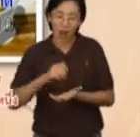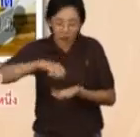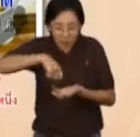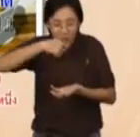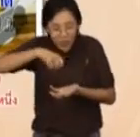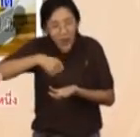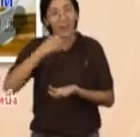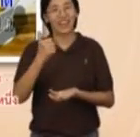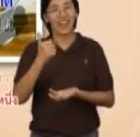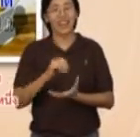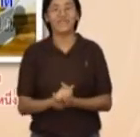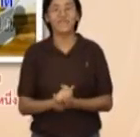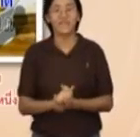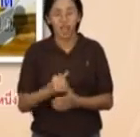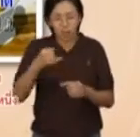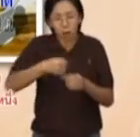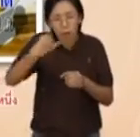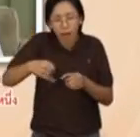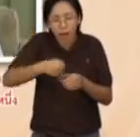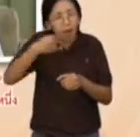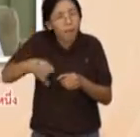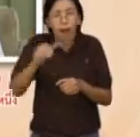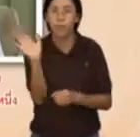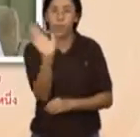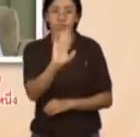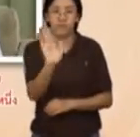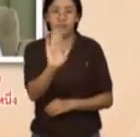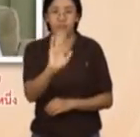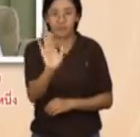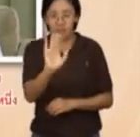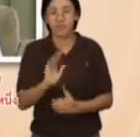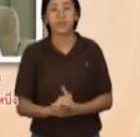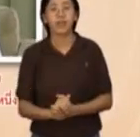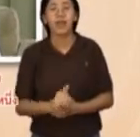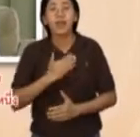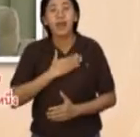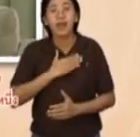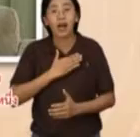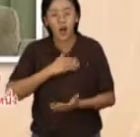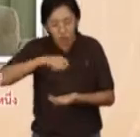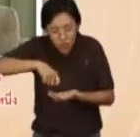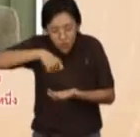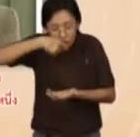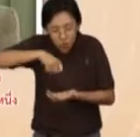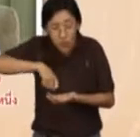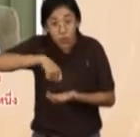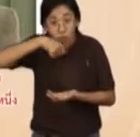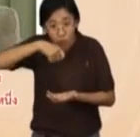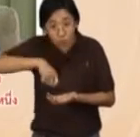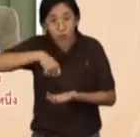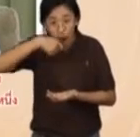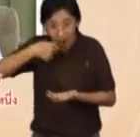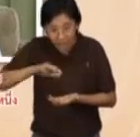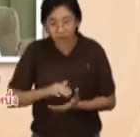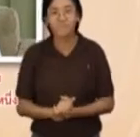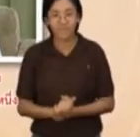าติไม่จำเป็นต้องใส่ผงชูรสเลยค่ะการที่เราทานแกงจืดนี้นะคะคว